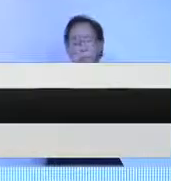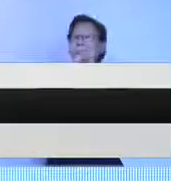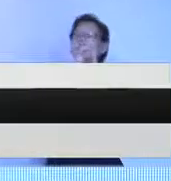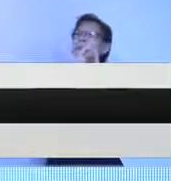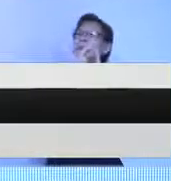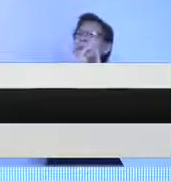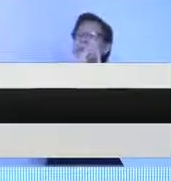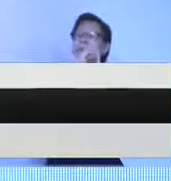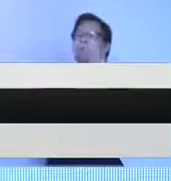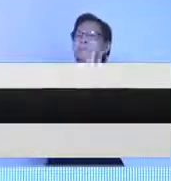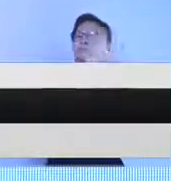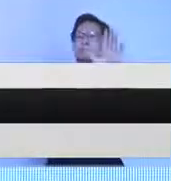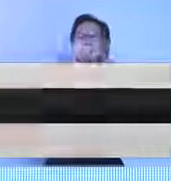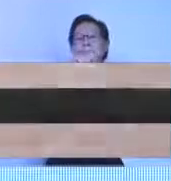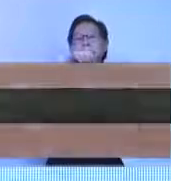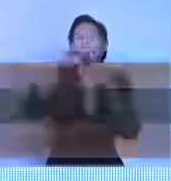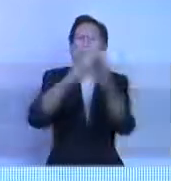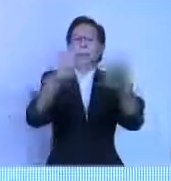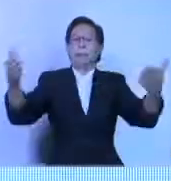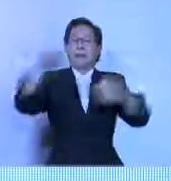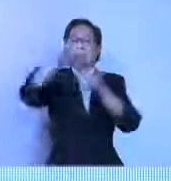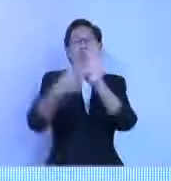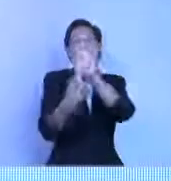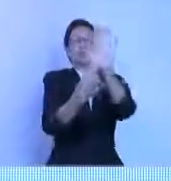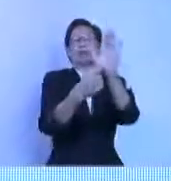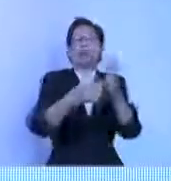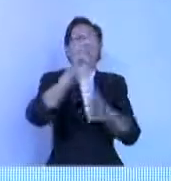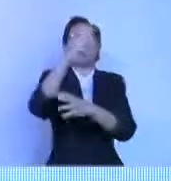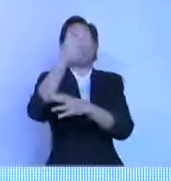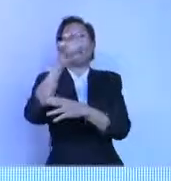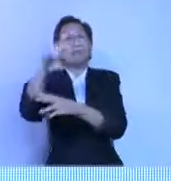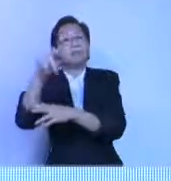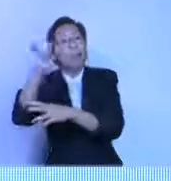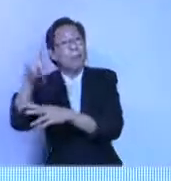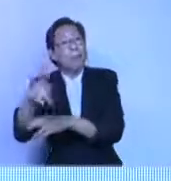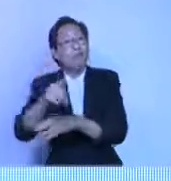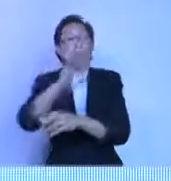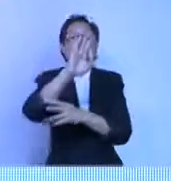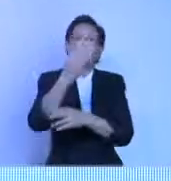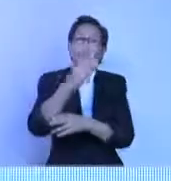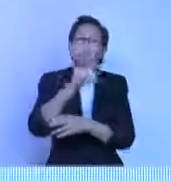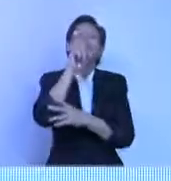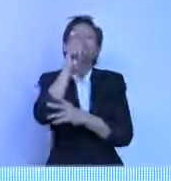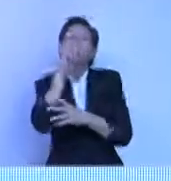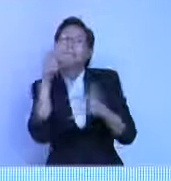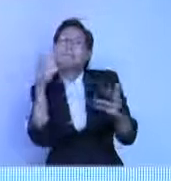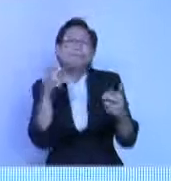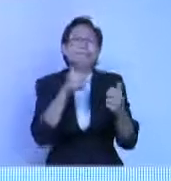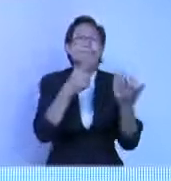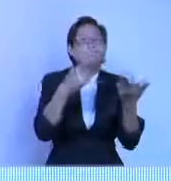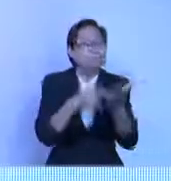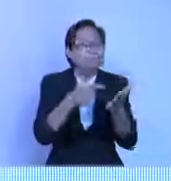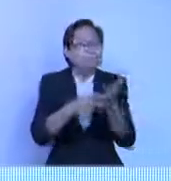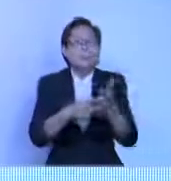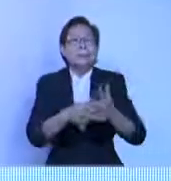yang dipaparkan di media sosial seperti WhatsApp Facebook dan Twitter yang kadang